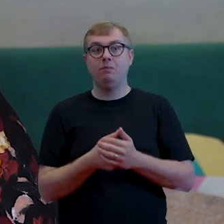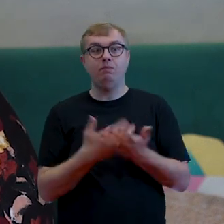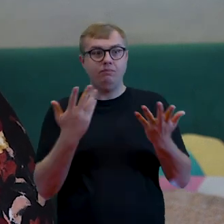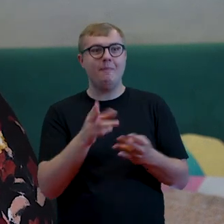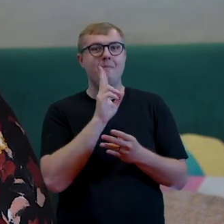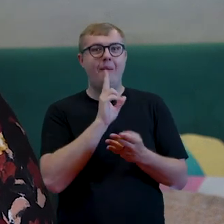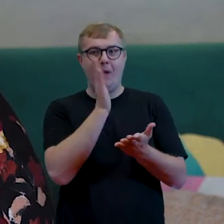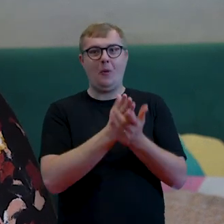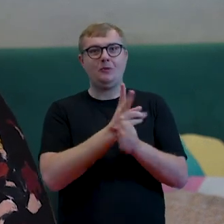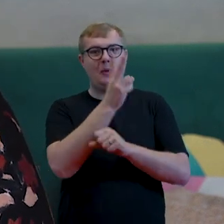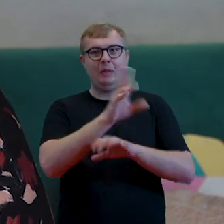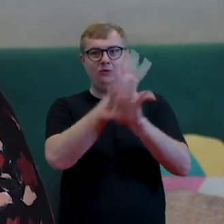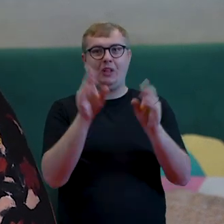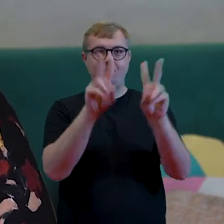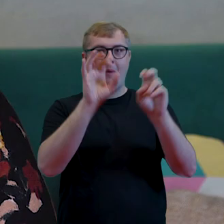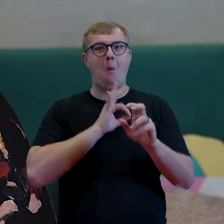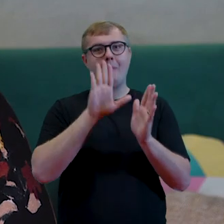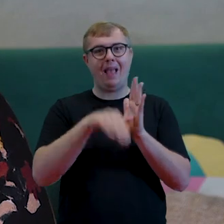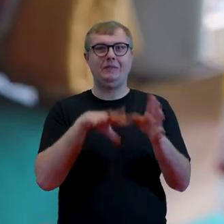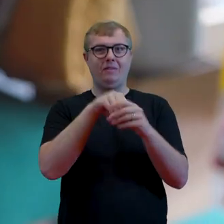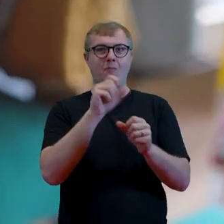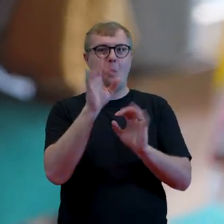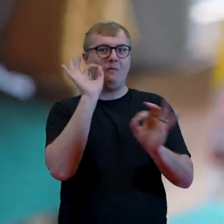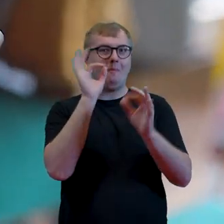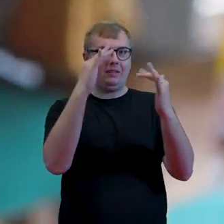mama już ma dostęp do wszystkiego bo w tym moim mieście jest wszystko